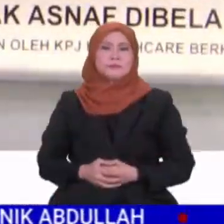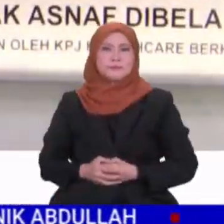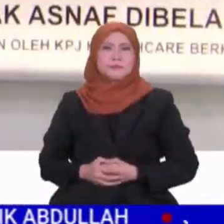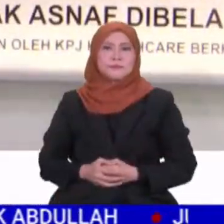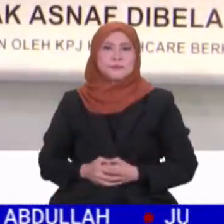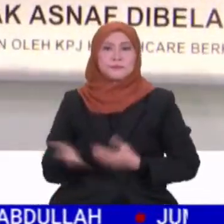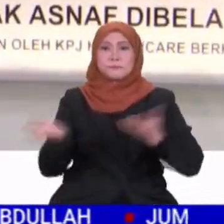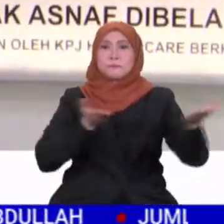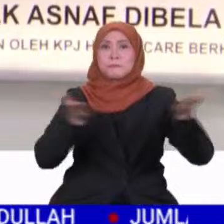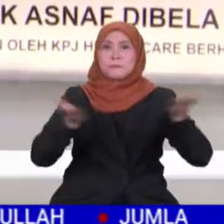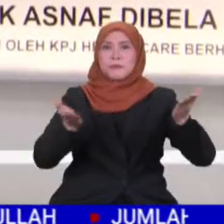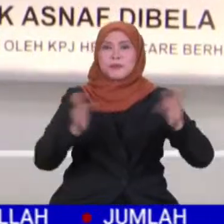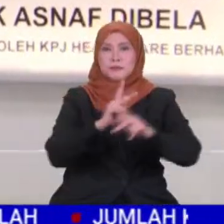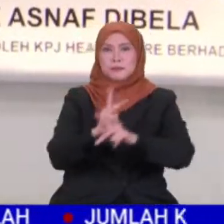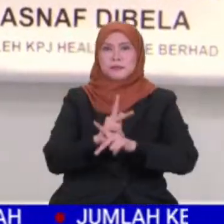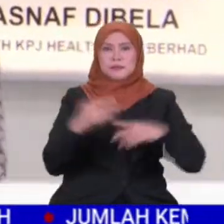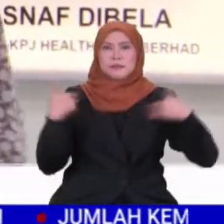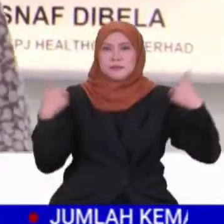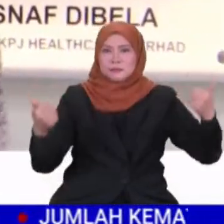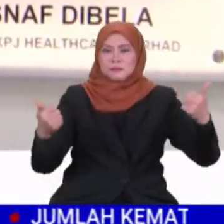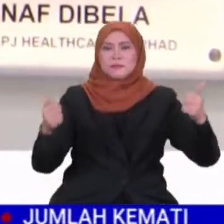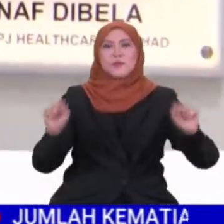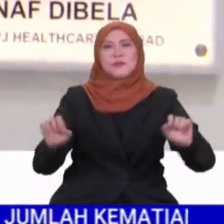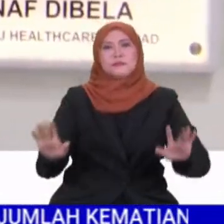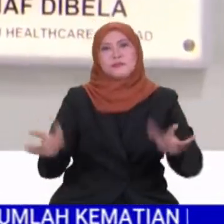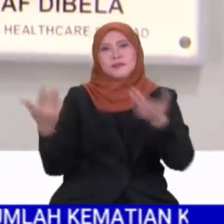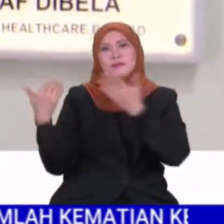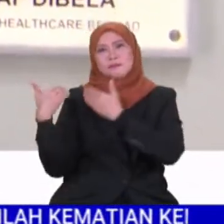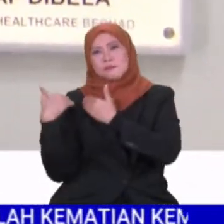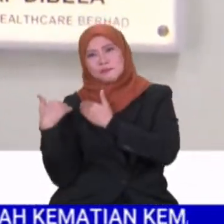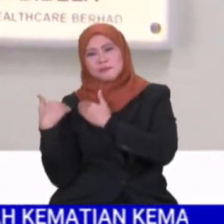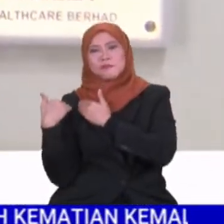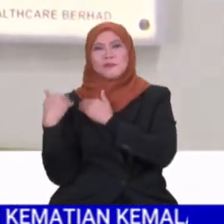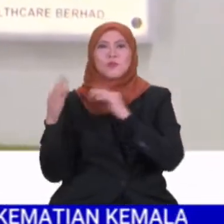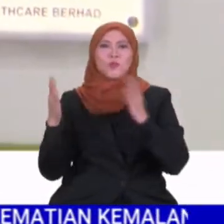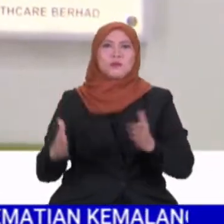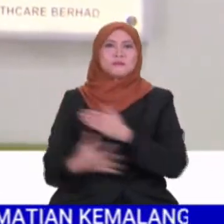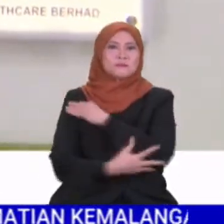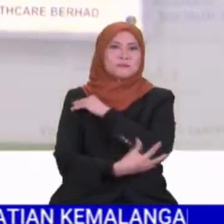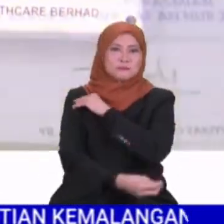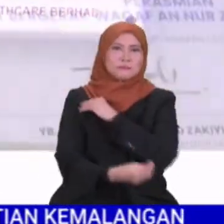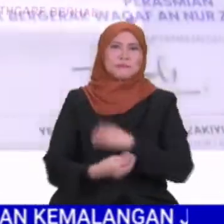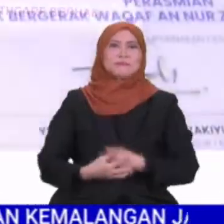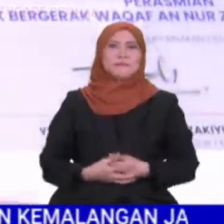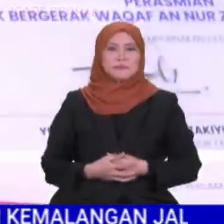Menyediakan perkhidmatan penjagaan kesihatan sekaligus meringankan beban golongan kurang berkemampuan.